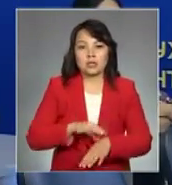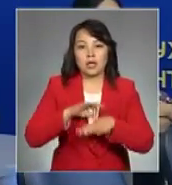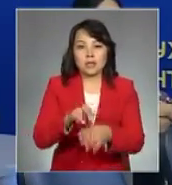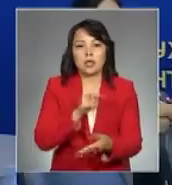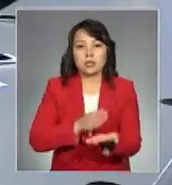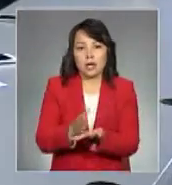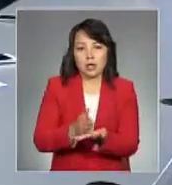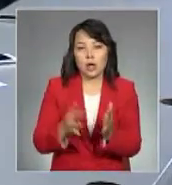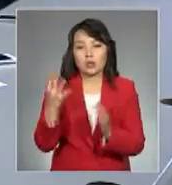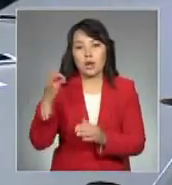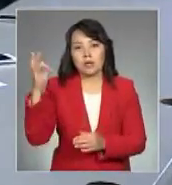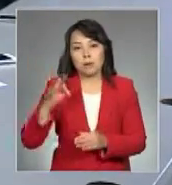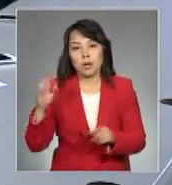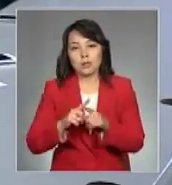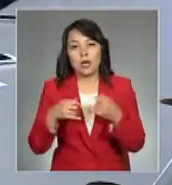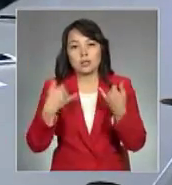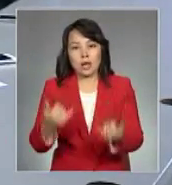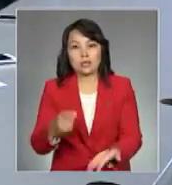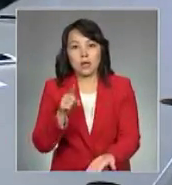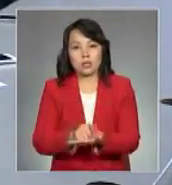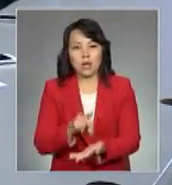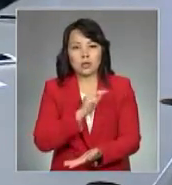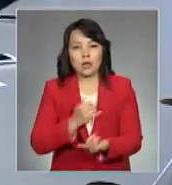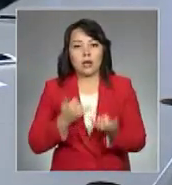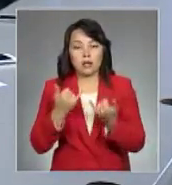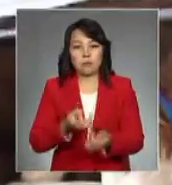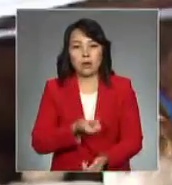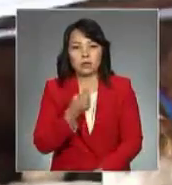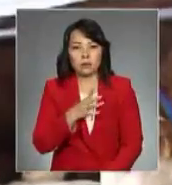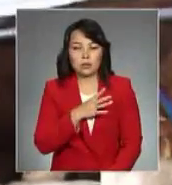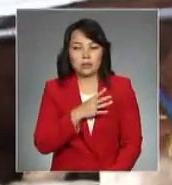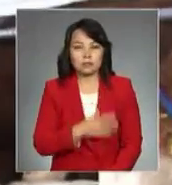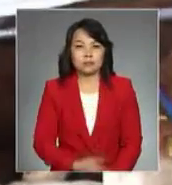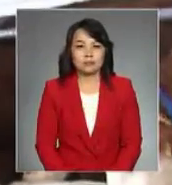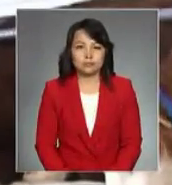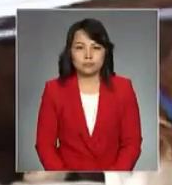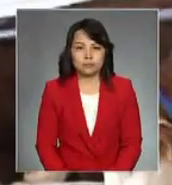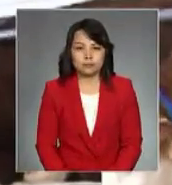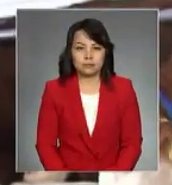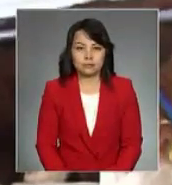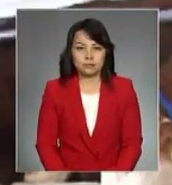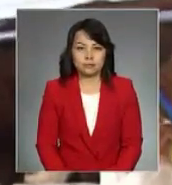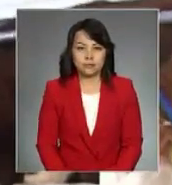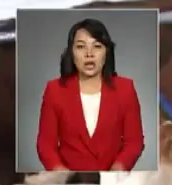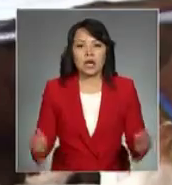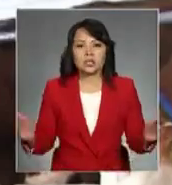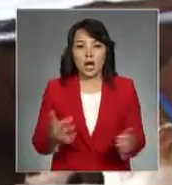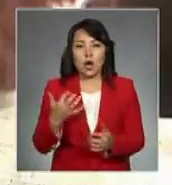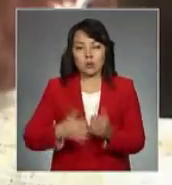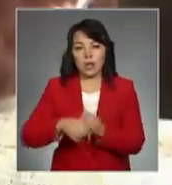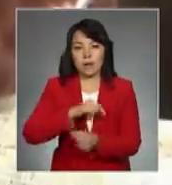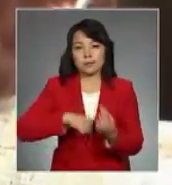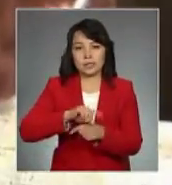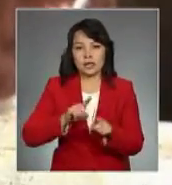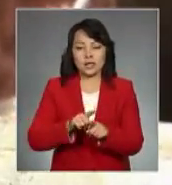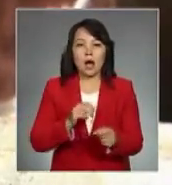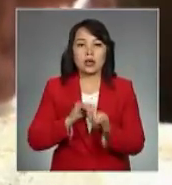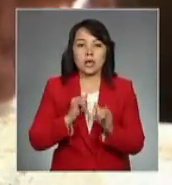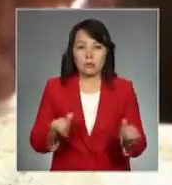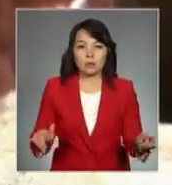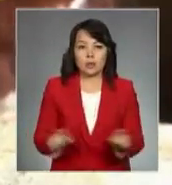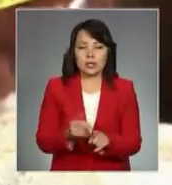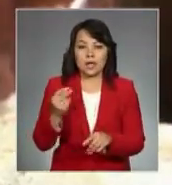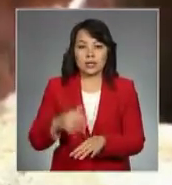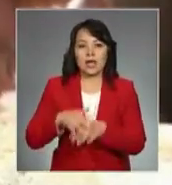кәсіпкерлерге 4% ставкамен несие беретін мүмкіндік бүгін пайда болды. сондай-ақ шағын және орта бизнесті дамыту үшін